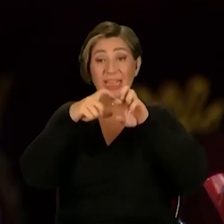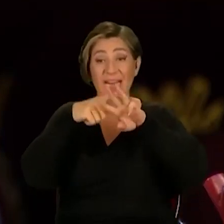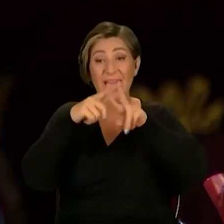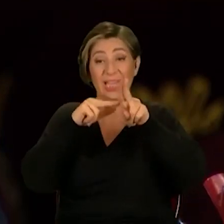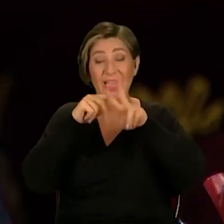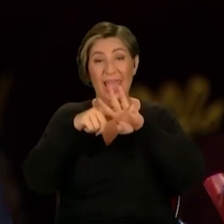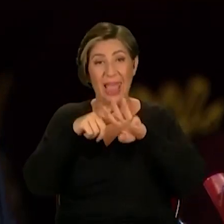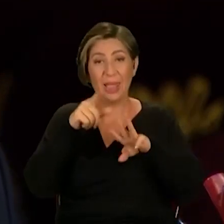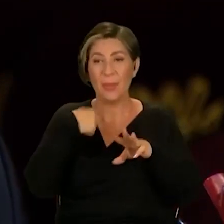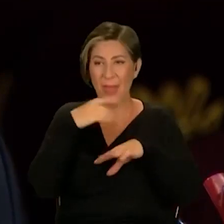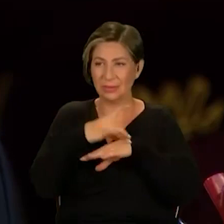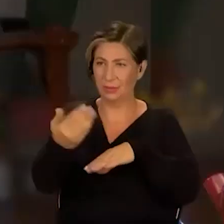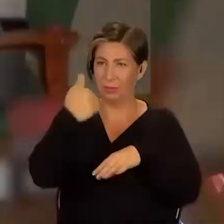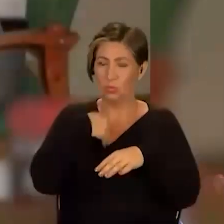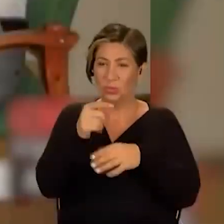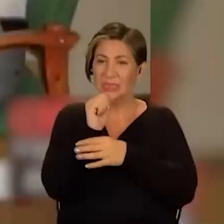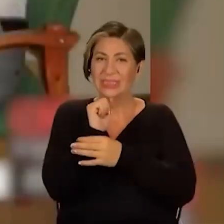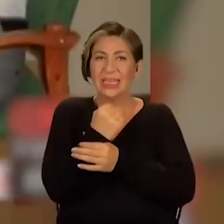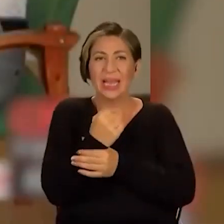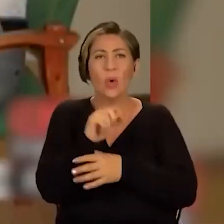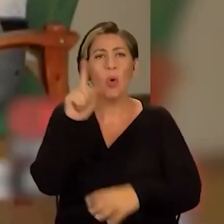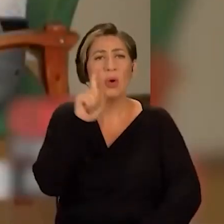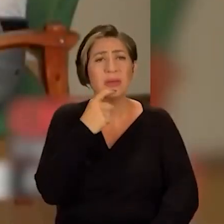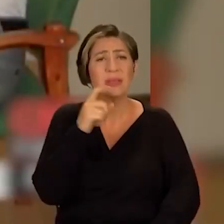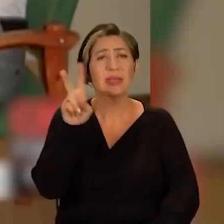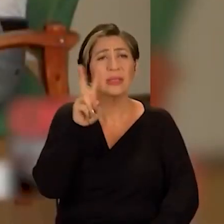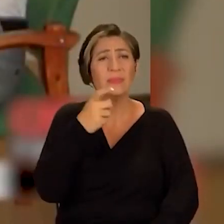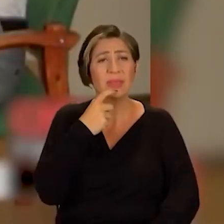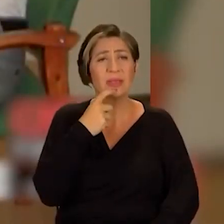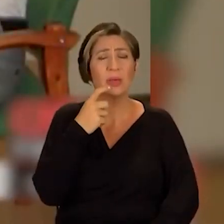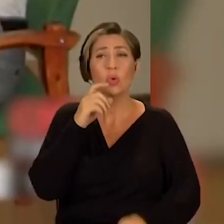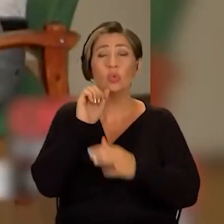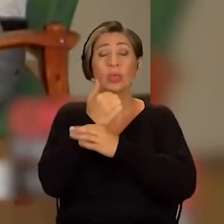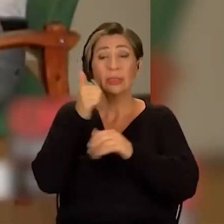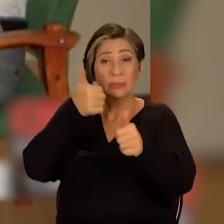oldu. Biliyorsunuz bu işler bir sanat. Yani 10 yıl, 20 yıl ustanın arkasında köle